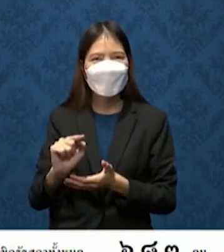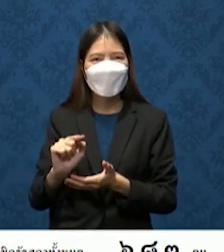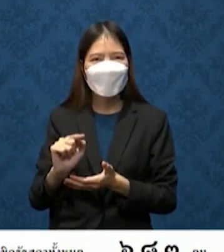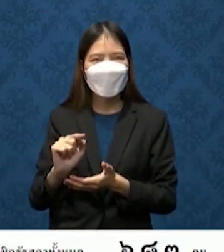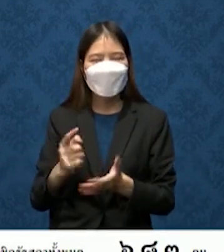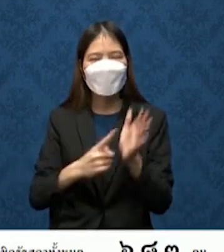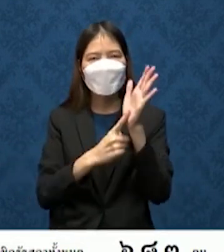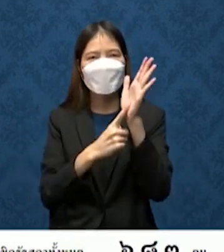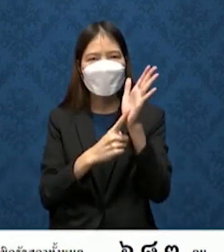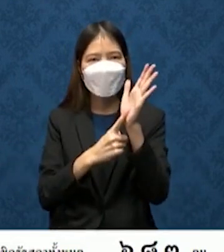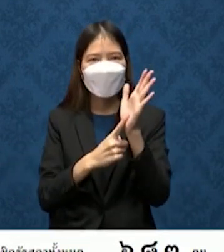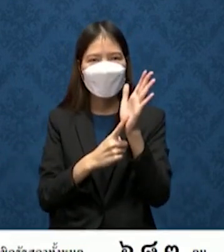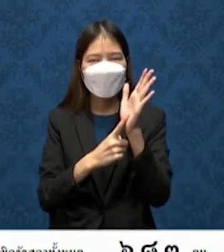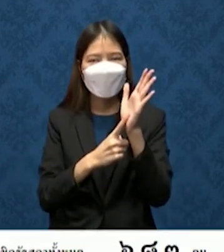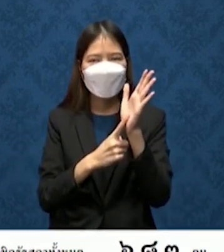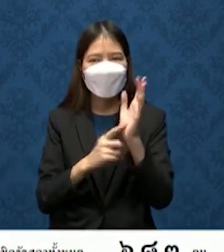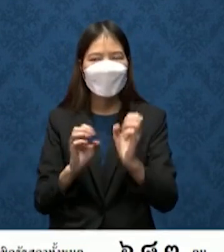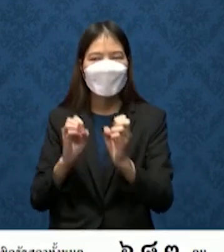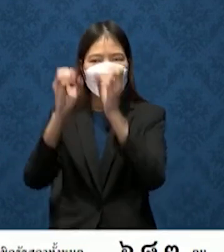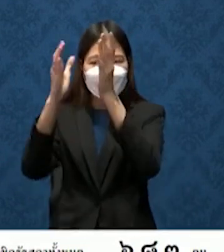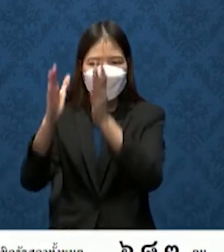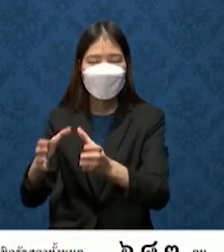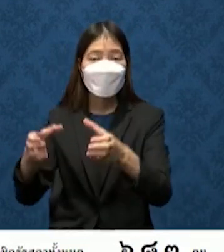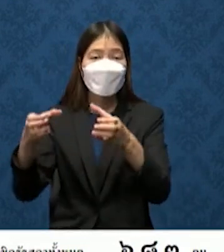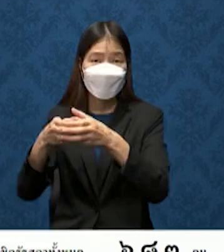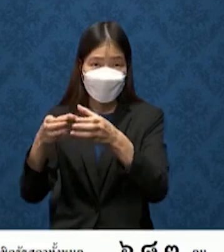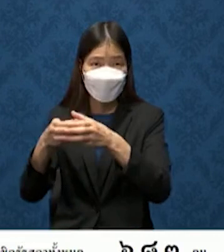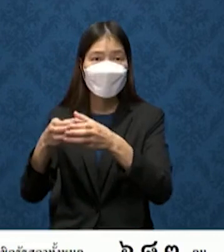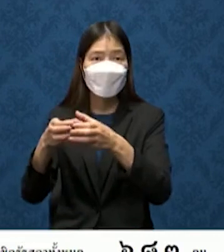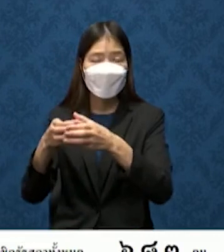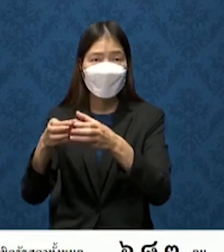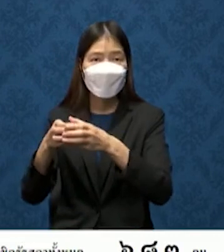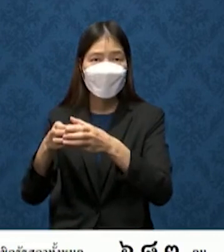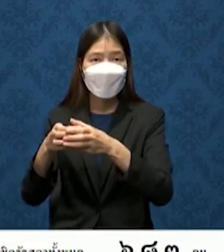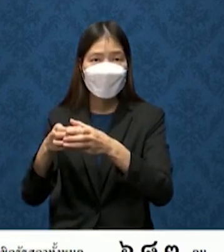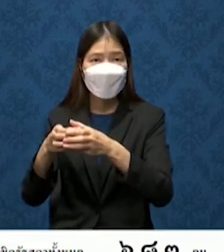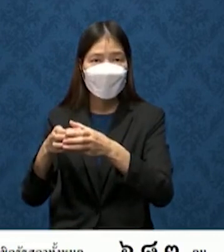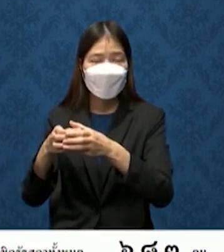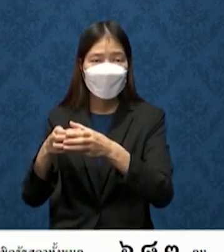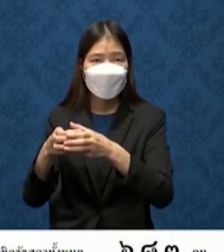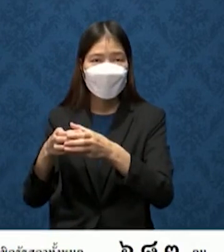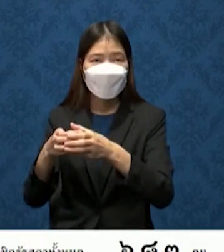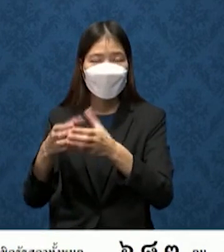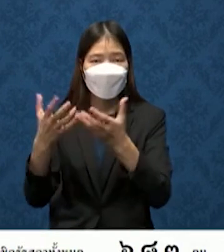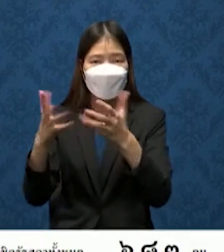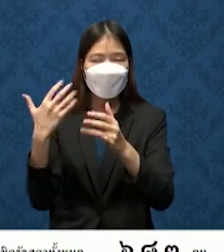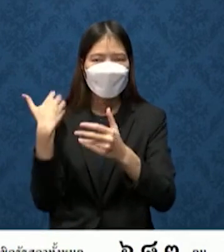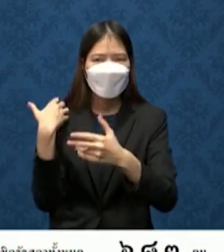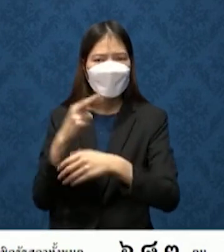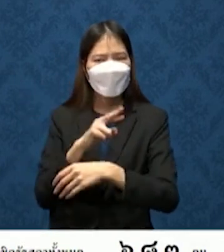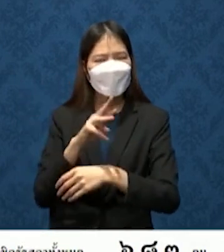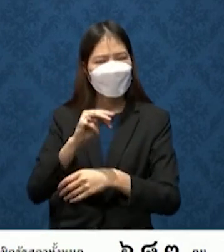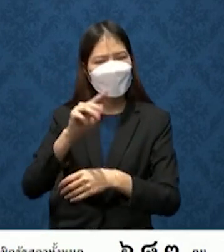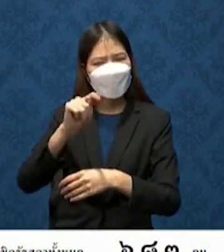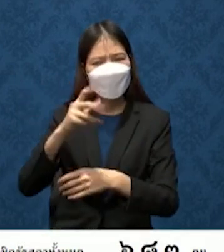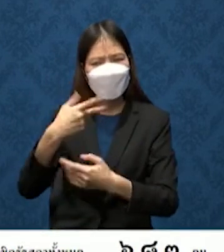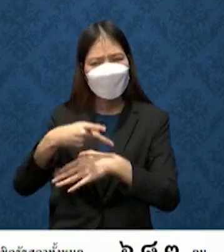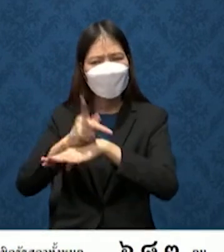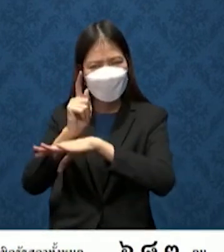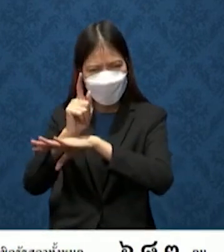คุรษภาเดิมี 39 คนแต่วาชุดใหม่นเพีง 10 กับคนซึงรฐมทีเป็พระทานแล้วก็